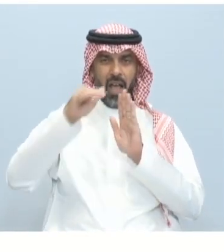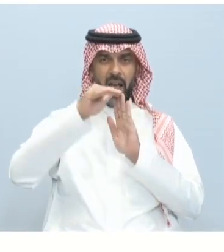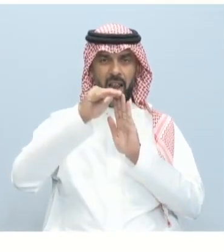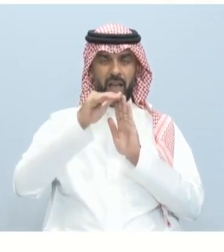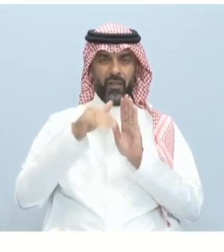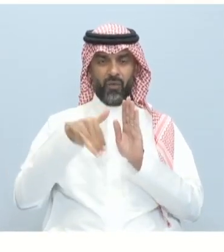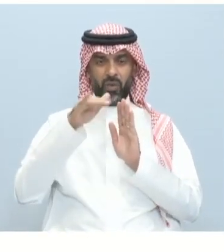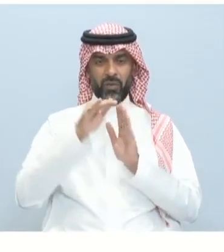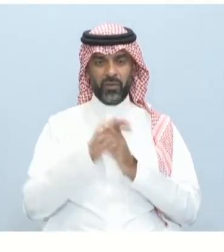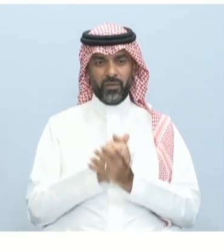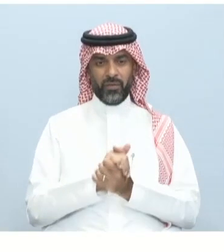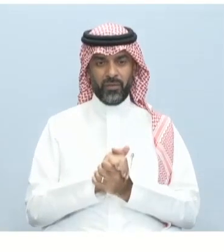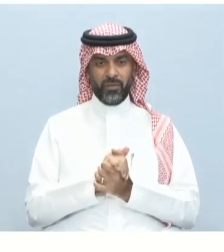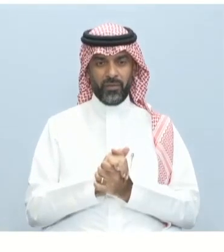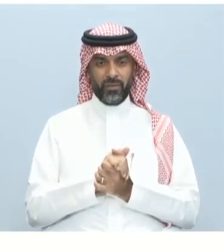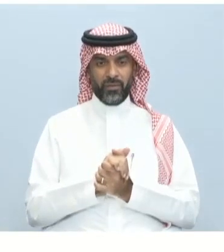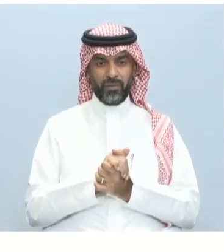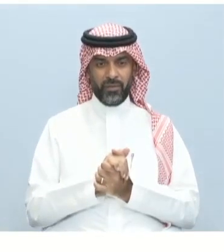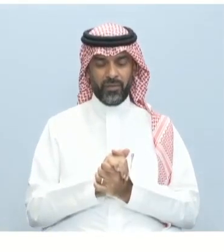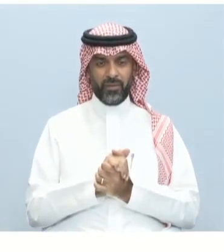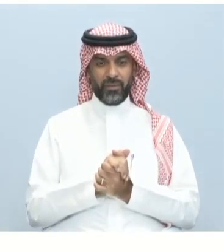أو الخلفية عفوا.